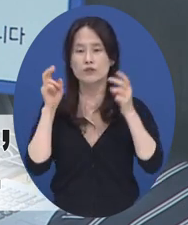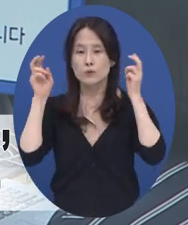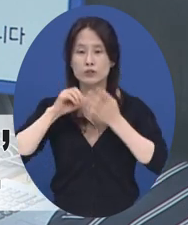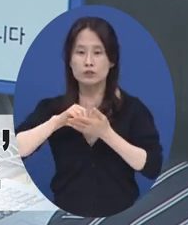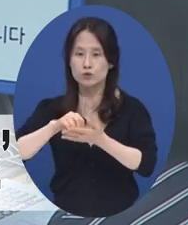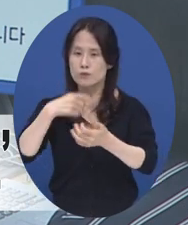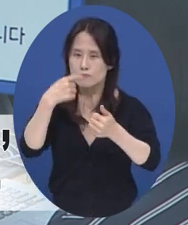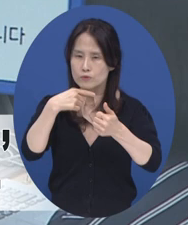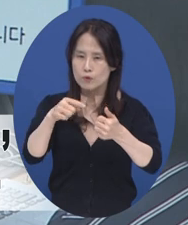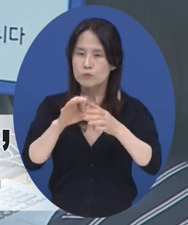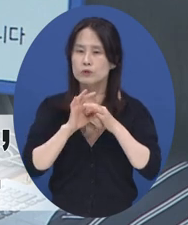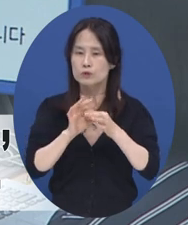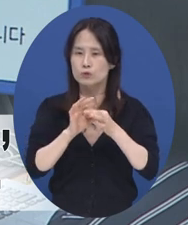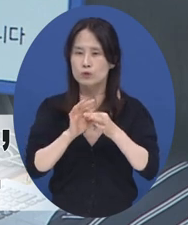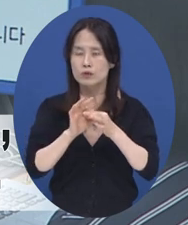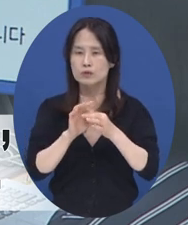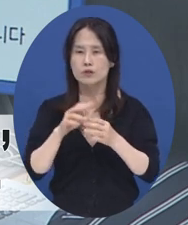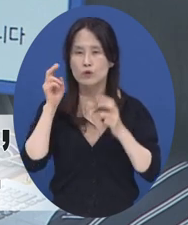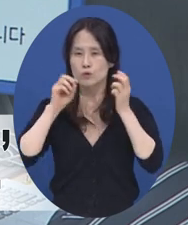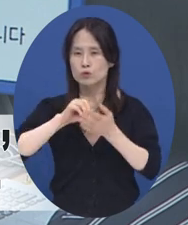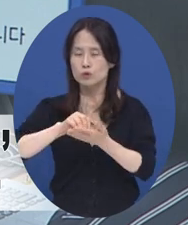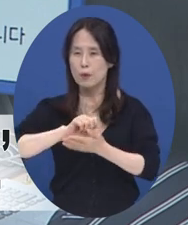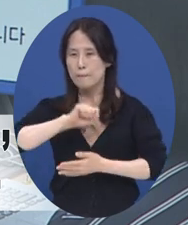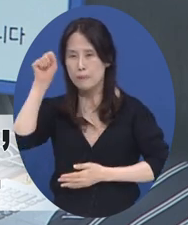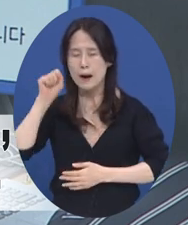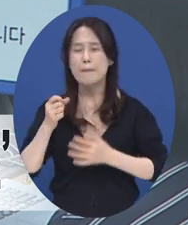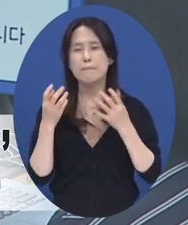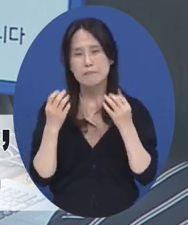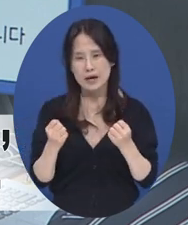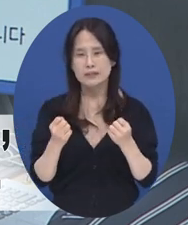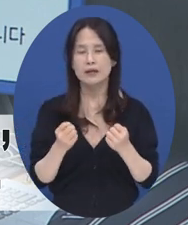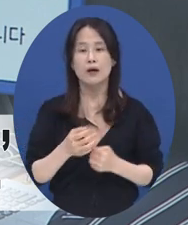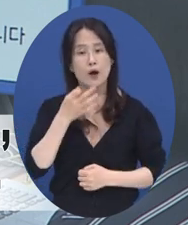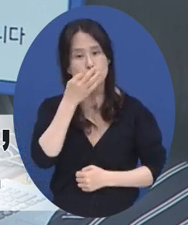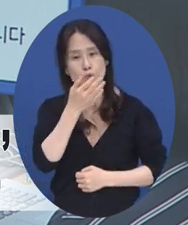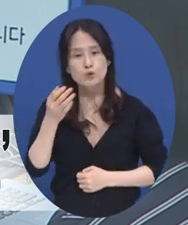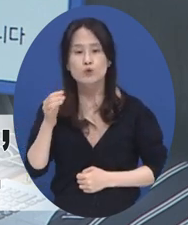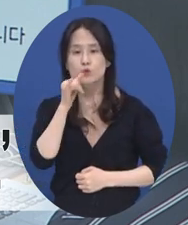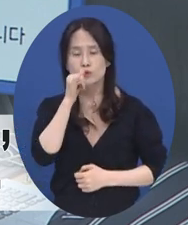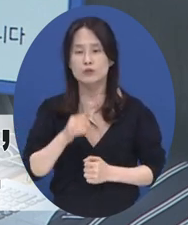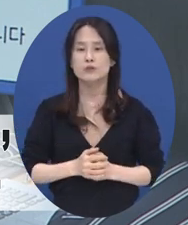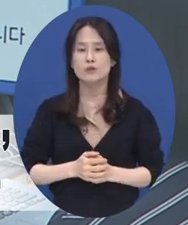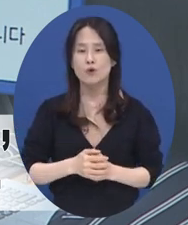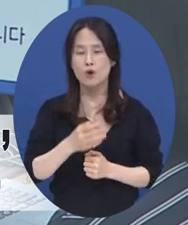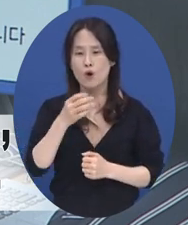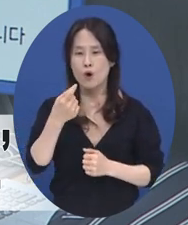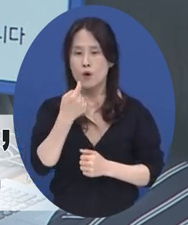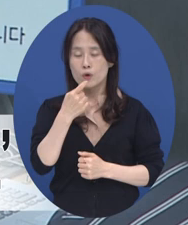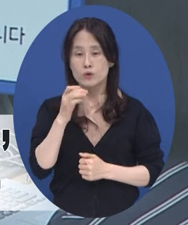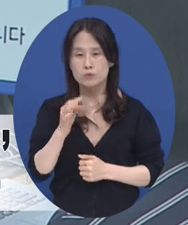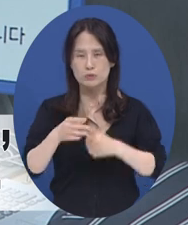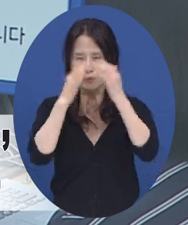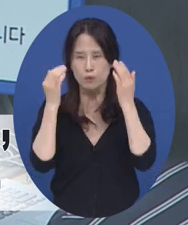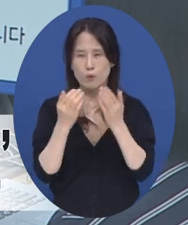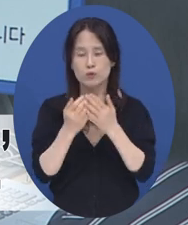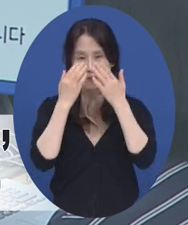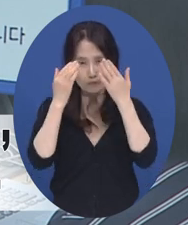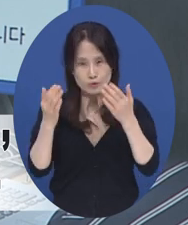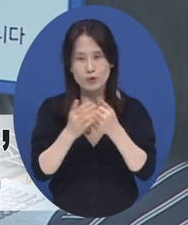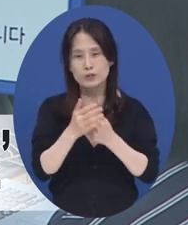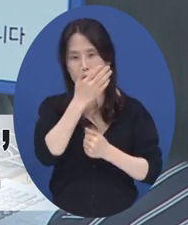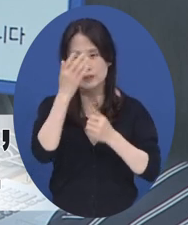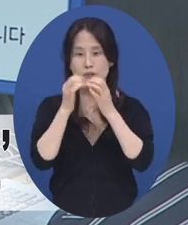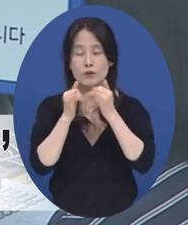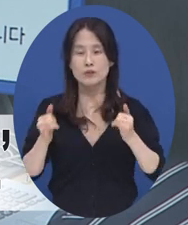취업교육을 통해 높은 취업률을 보여주고 있어 주목됩니다. 경기도비 지원으로 교육비도 전액 무료라고 하니까 청년분들